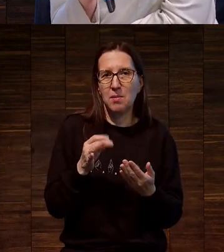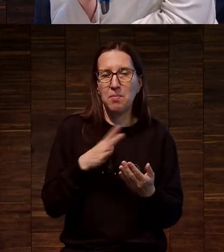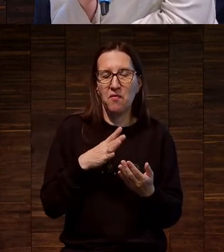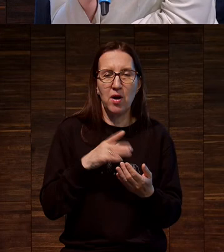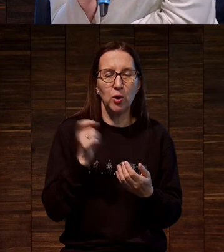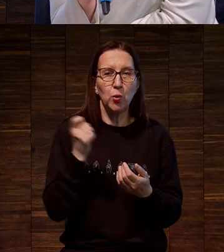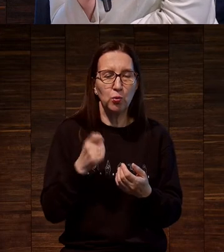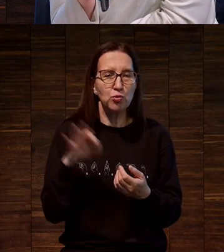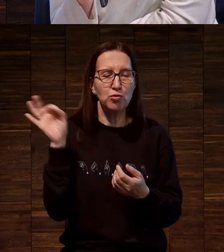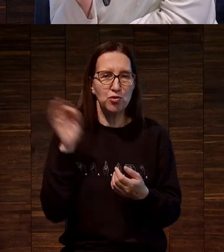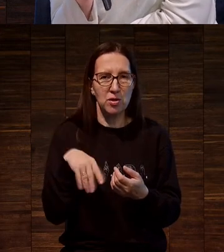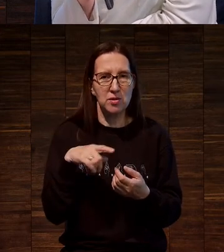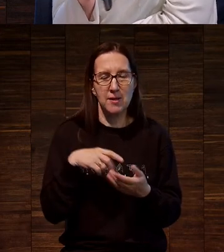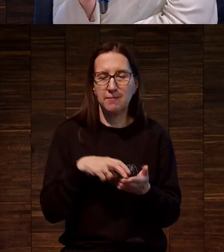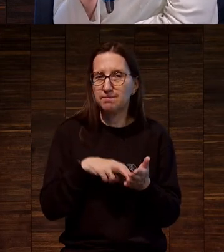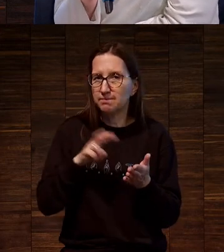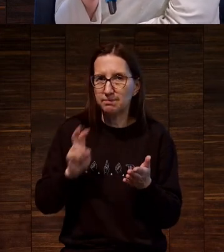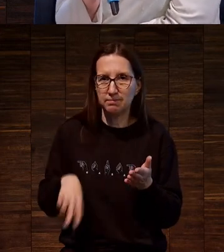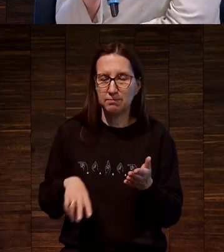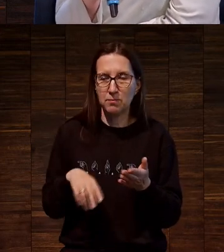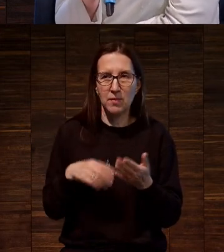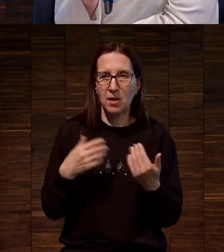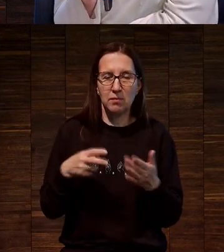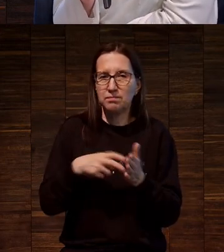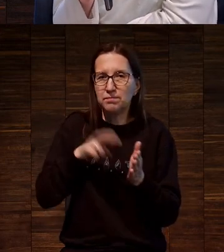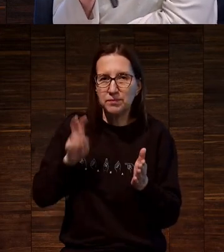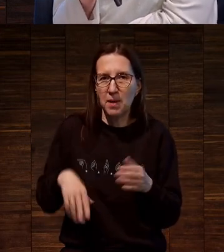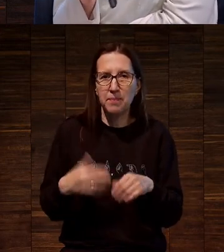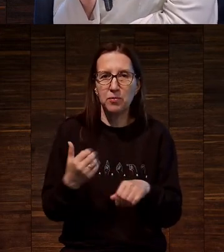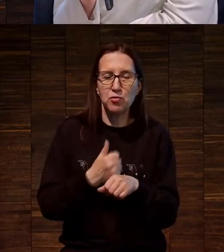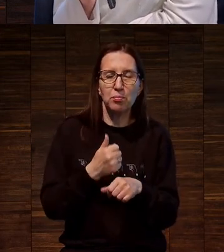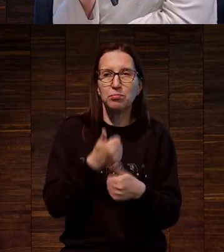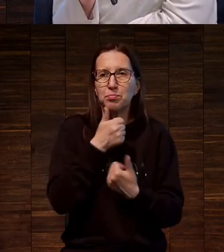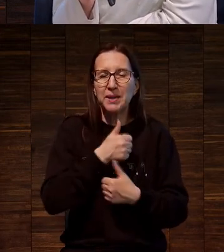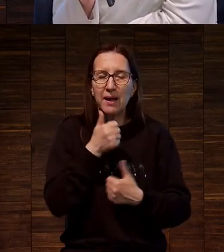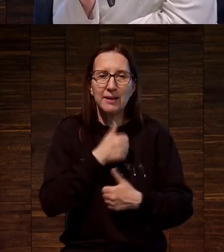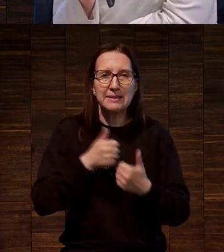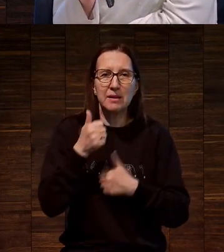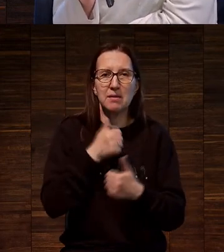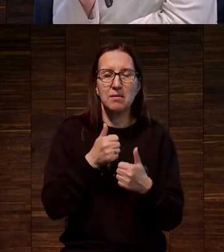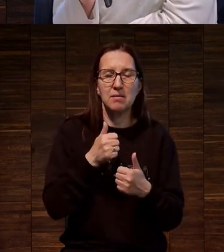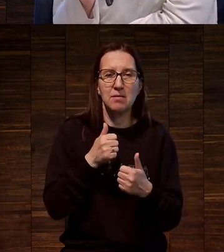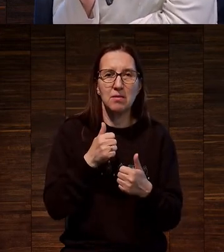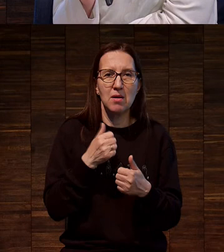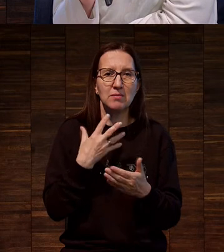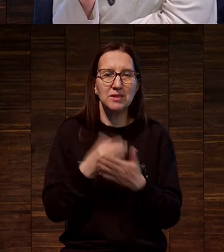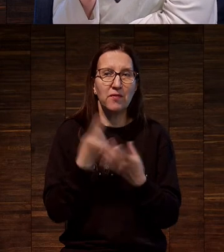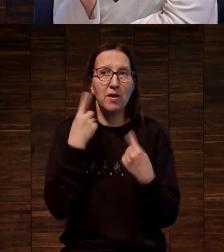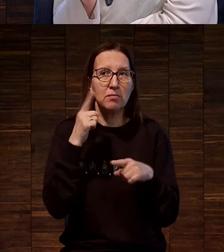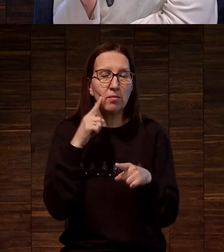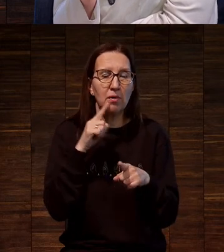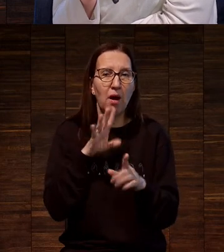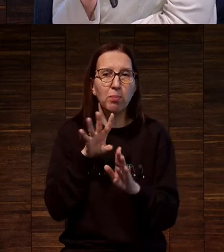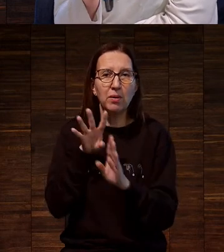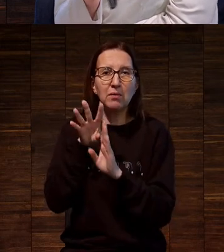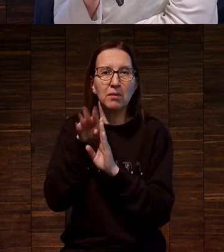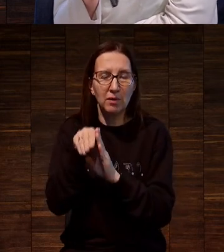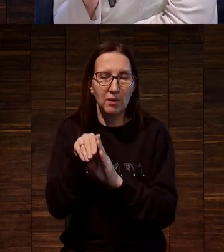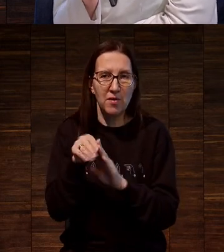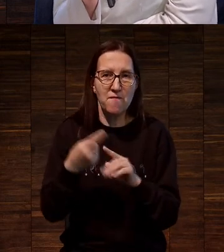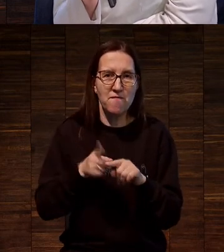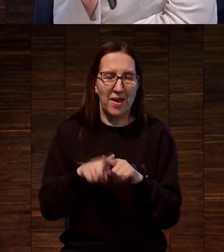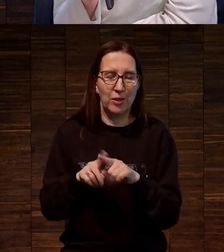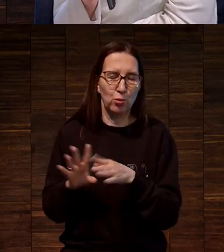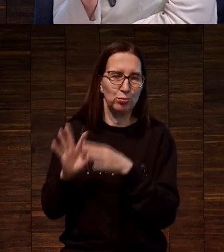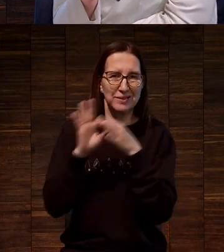год выпадает из системы, пытаясь интегрировать свою работу. Адаптировать, наверное, да.